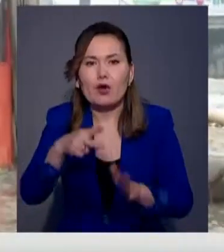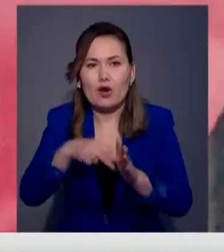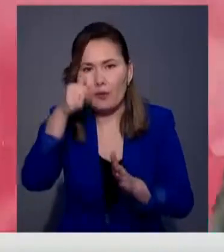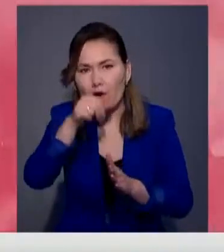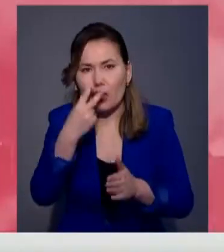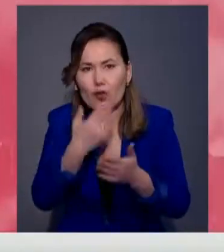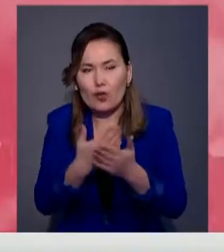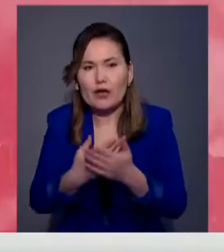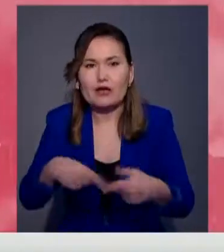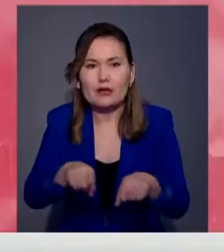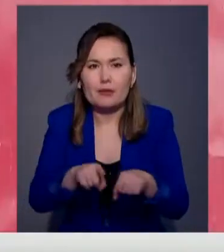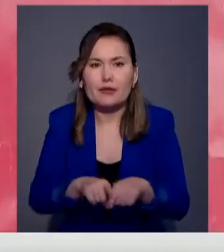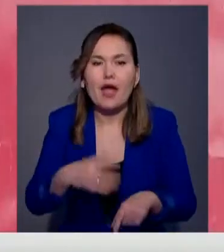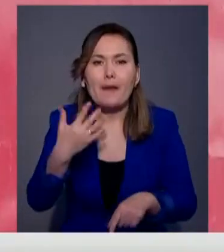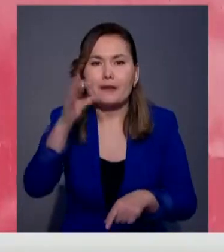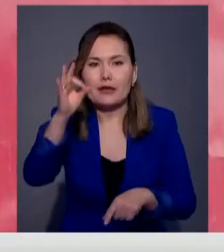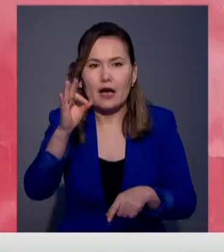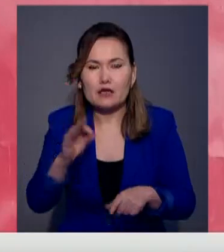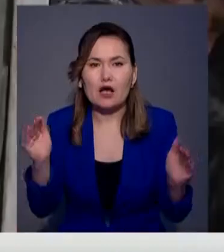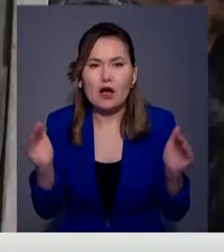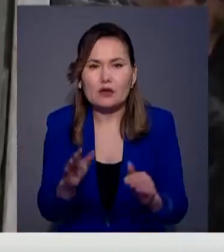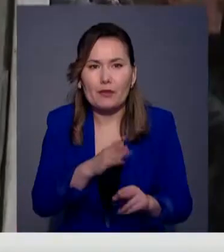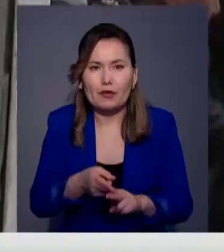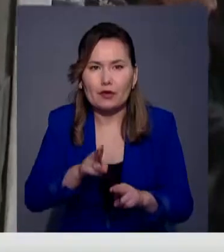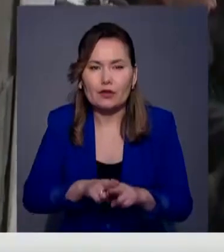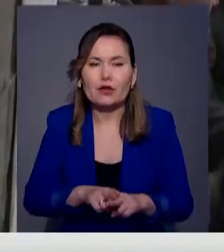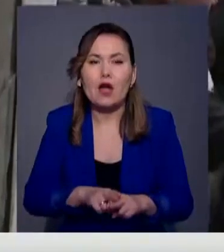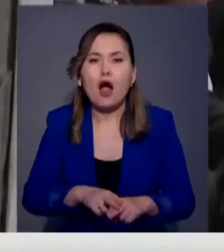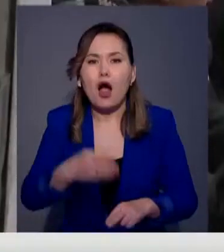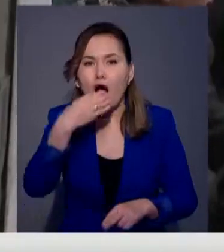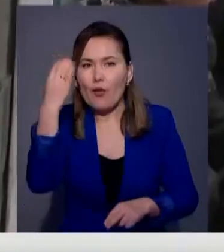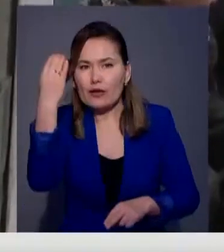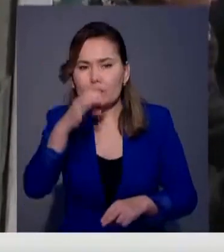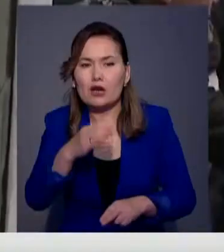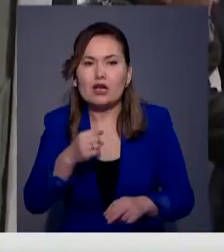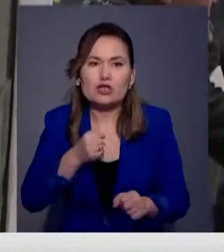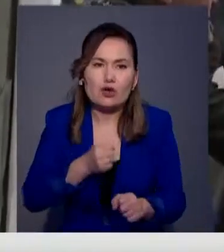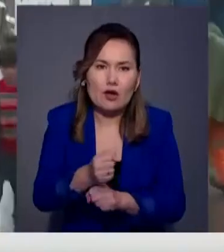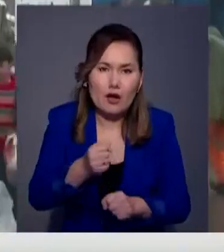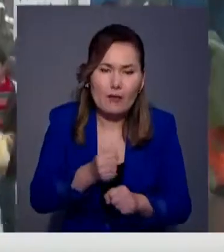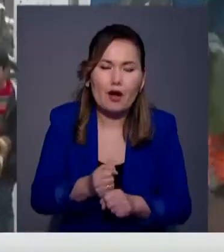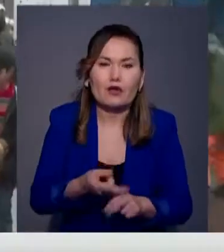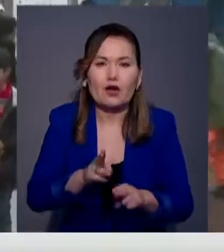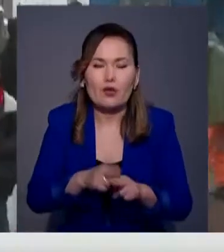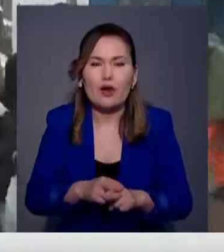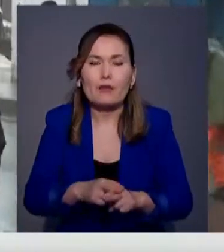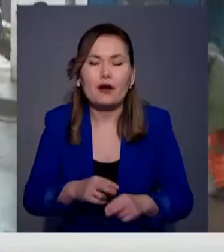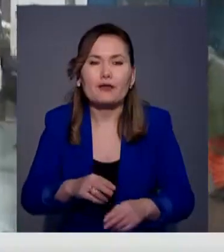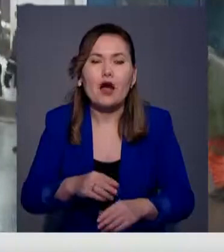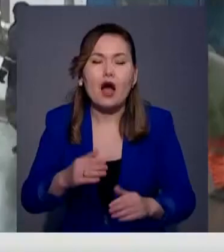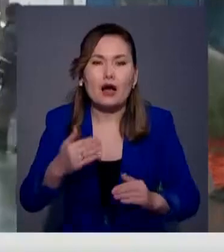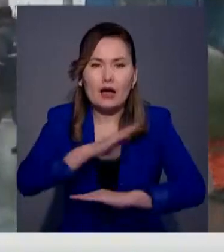жылғы көрсеткішпен салыстырғанда 5%-ке аз болып отыр. Айта кеткен жөн, Ауғанстанда зорлық-зомбылықты азайту тәртібі күшіне